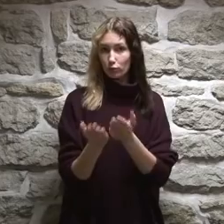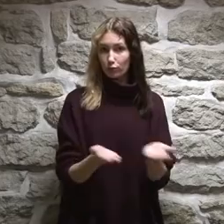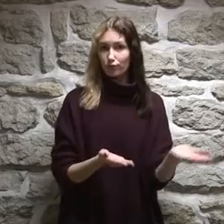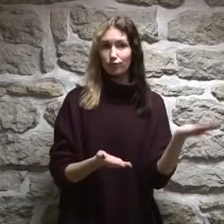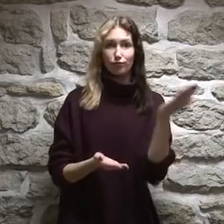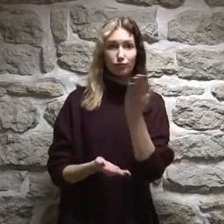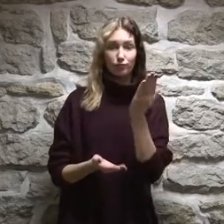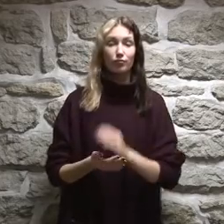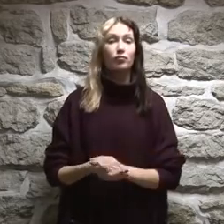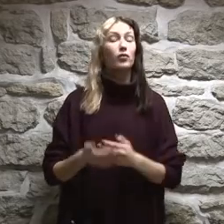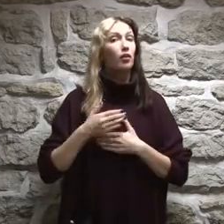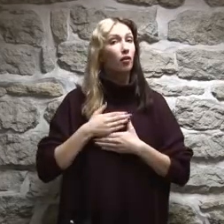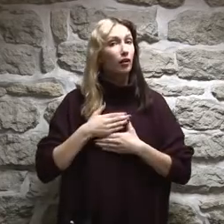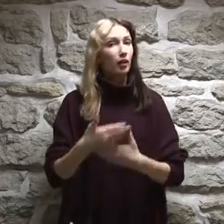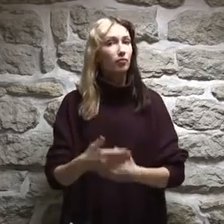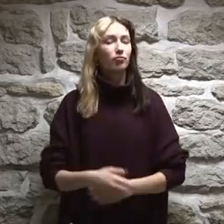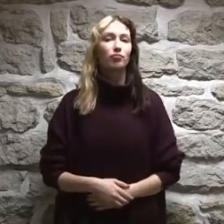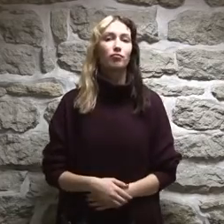Aitäh.